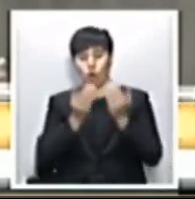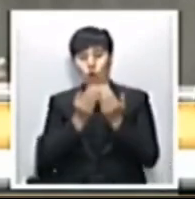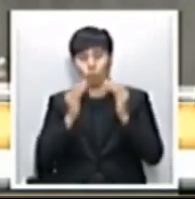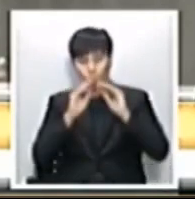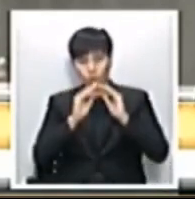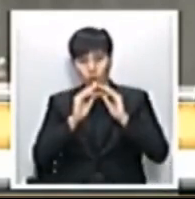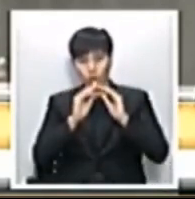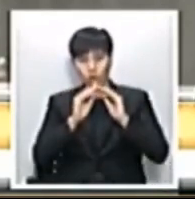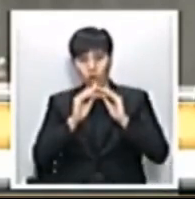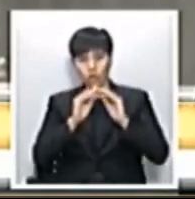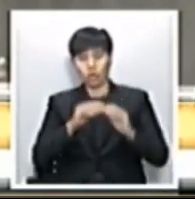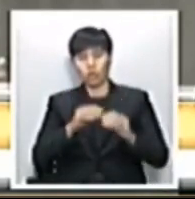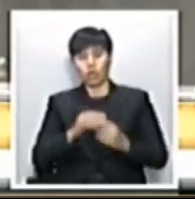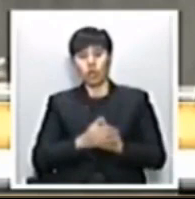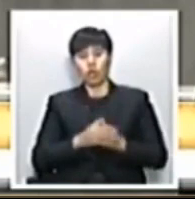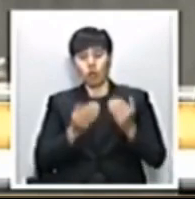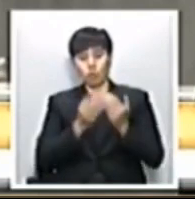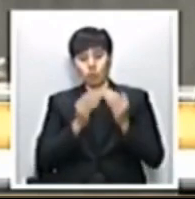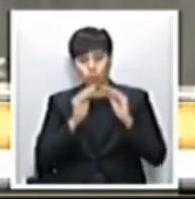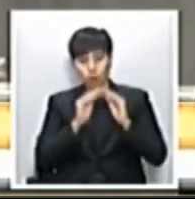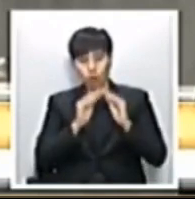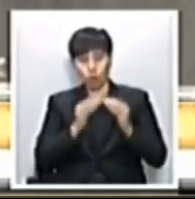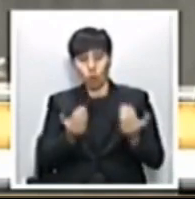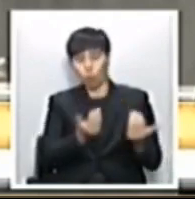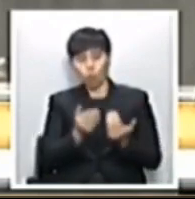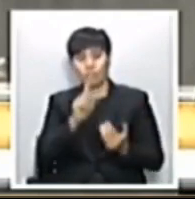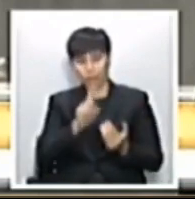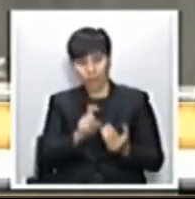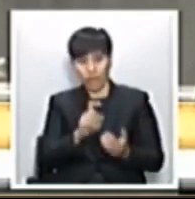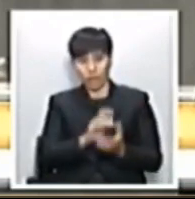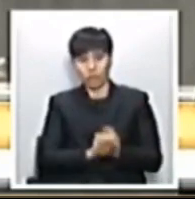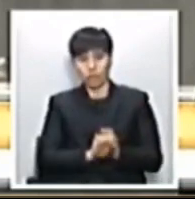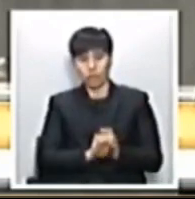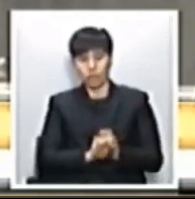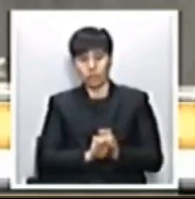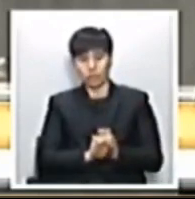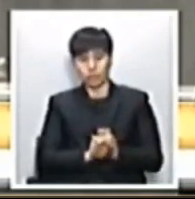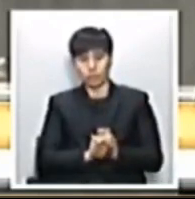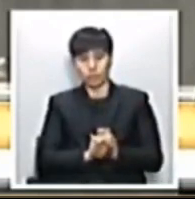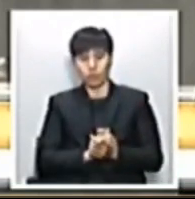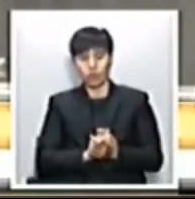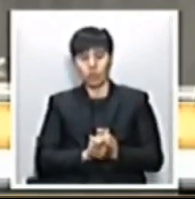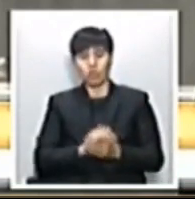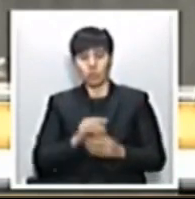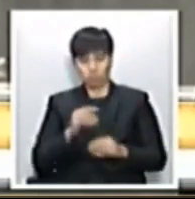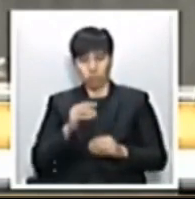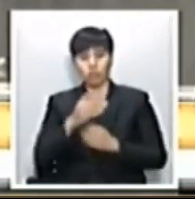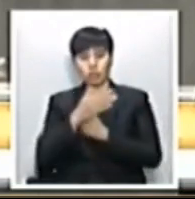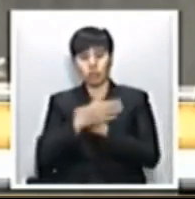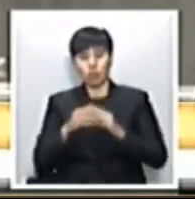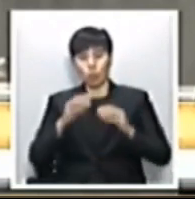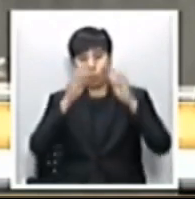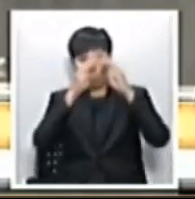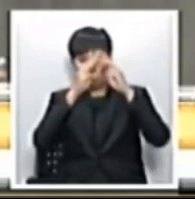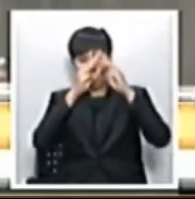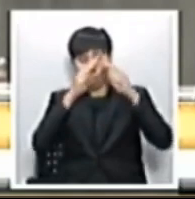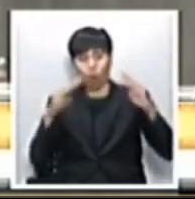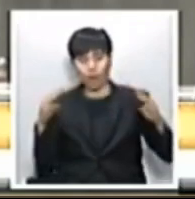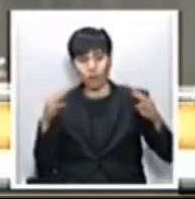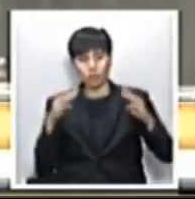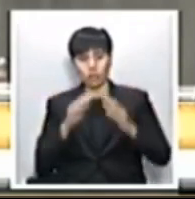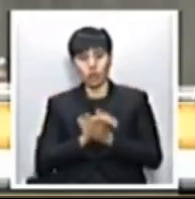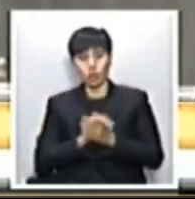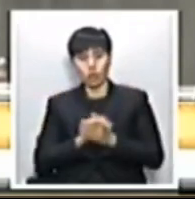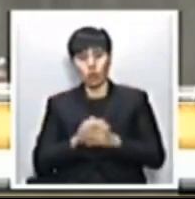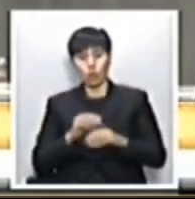อบครัวตนเองก็พังเนื่องจากช่วงที่น้องแก้มเสียชีวิตตนเองเดินทางไปอยู่ที่วัดไม่มีเวลาให้กับพี่ส